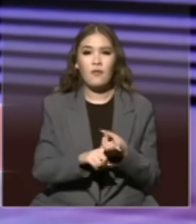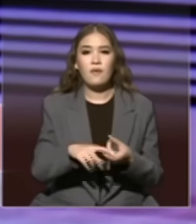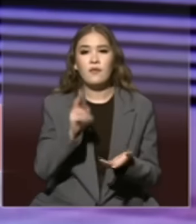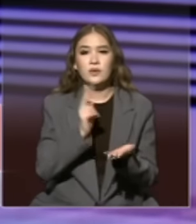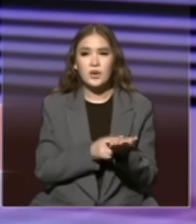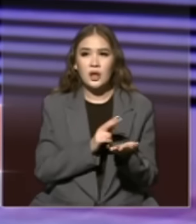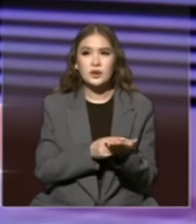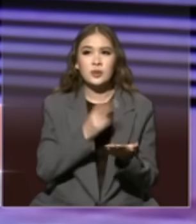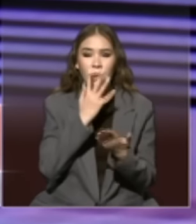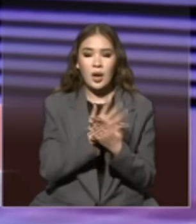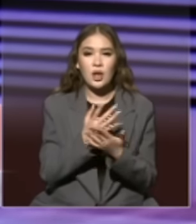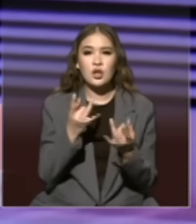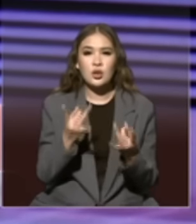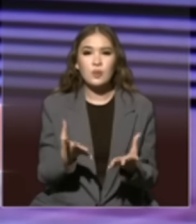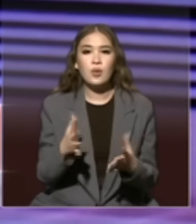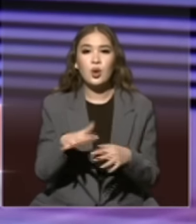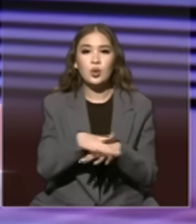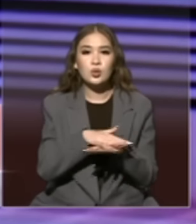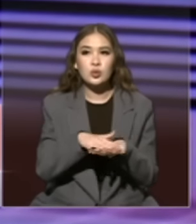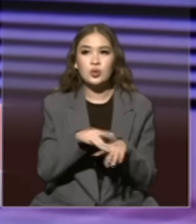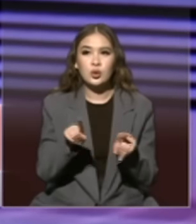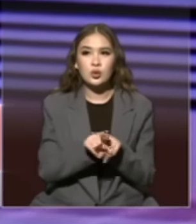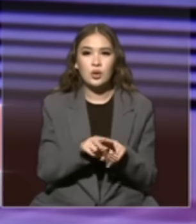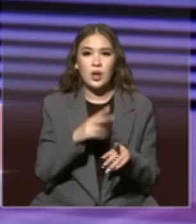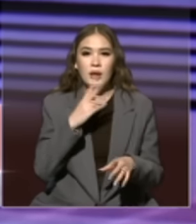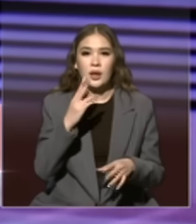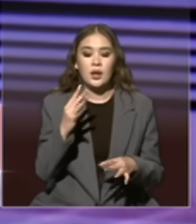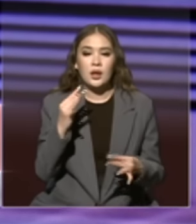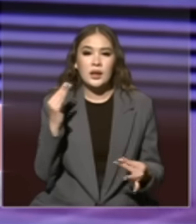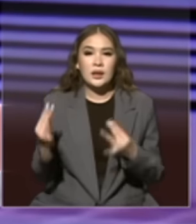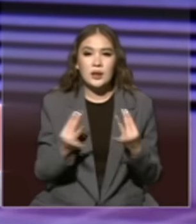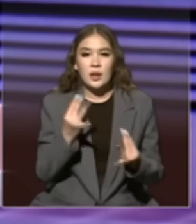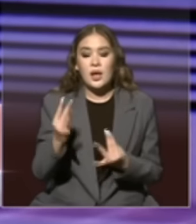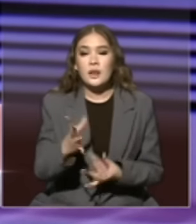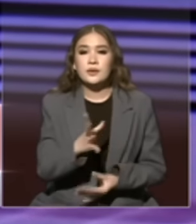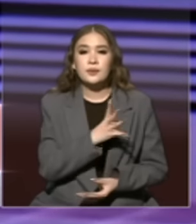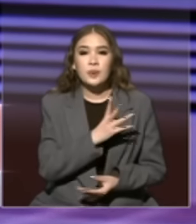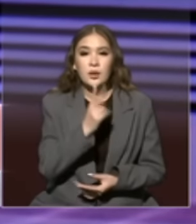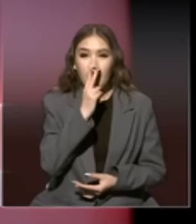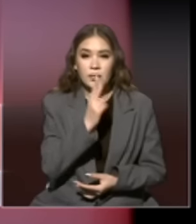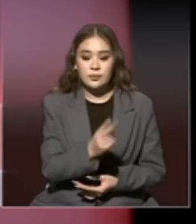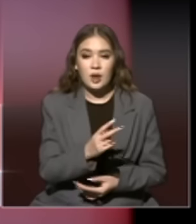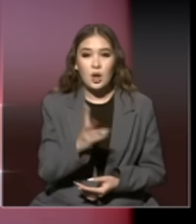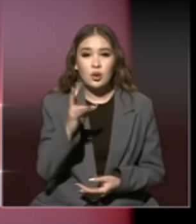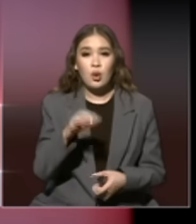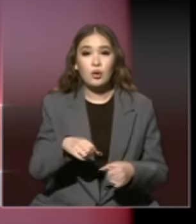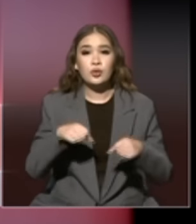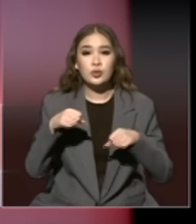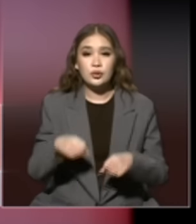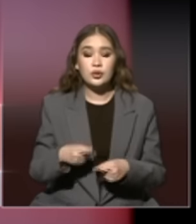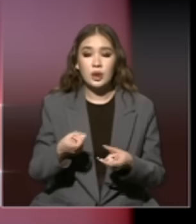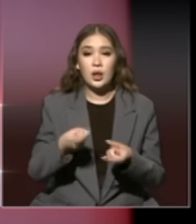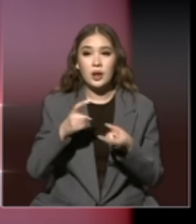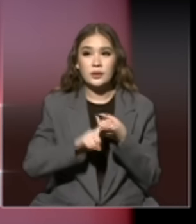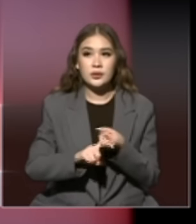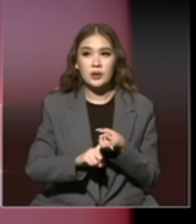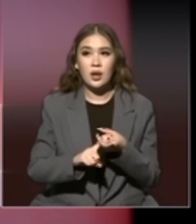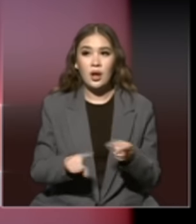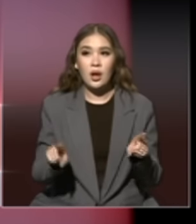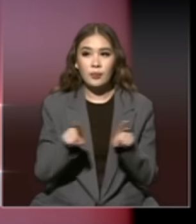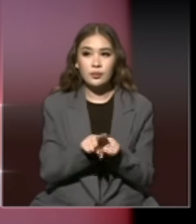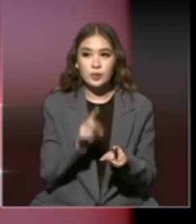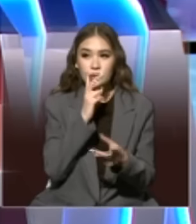ол қарапайым азаматтың былай кәдуілгі қызығушылығын тудырып көрсетті деп айтамыз. Бірақ құқықтық сананы құқықтық мәдениетті көрсетуге